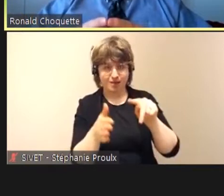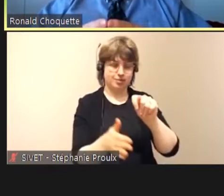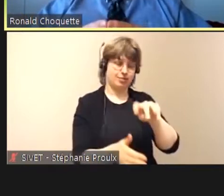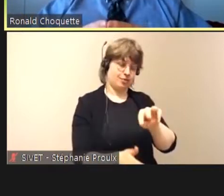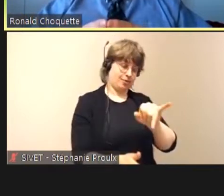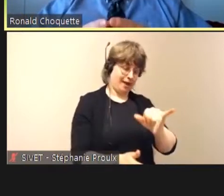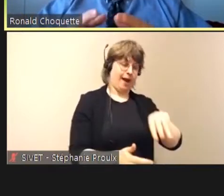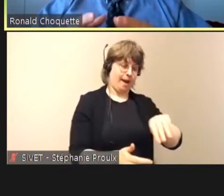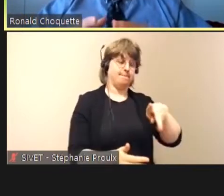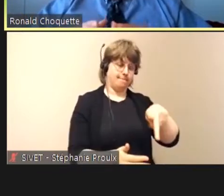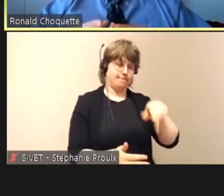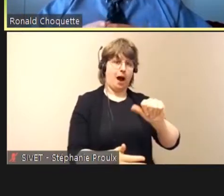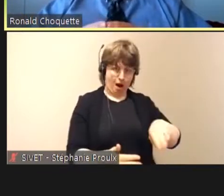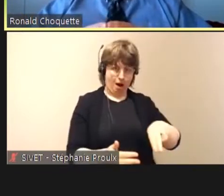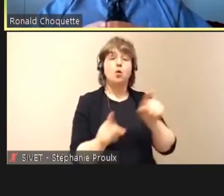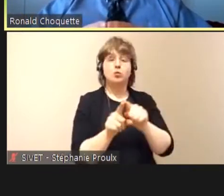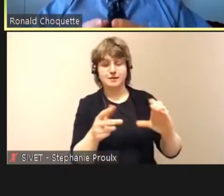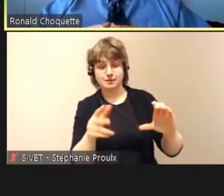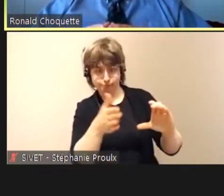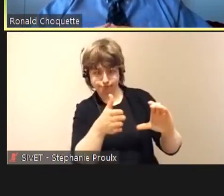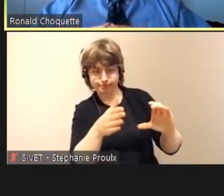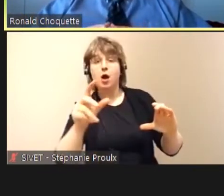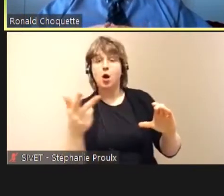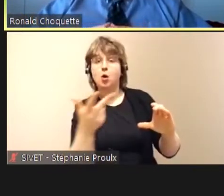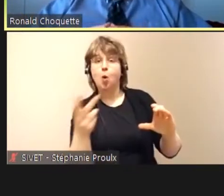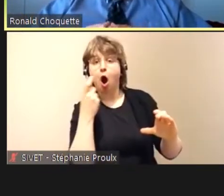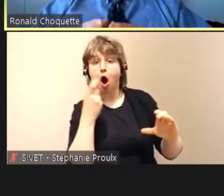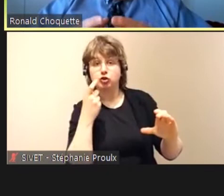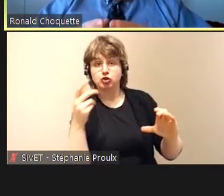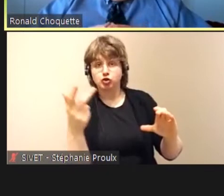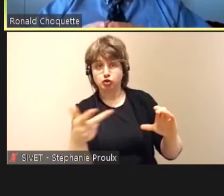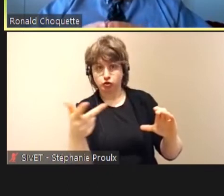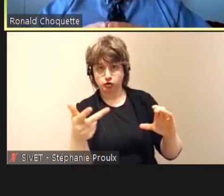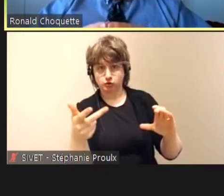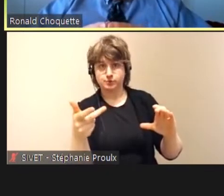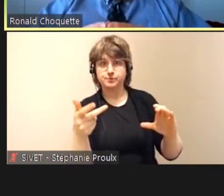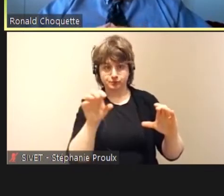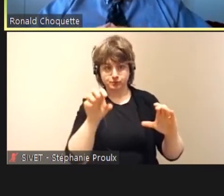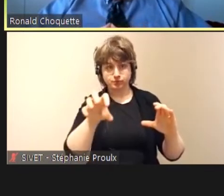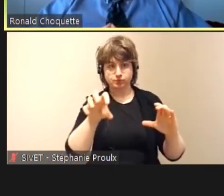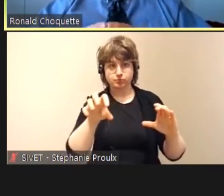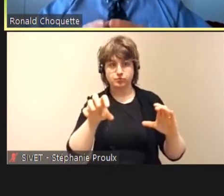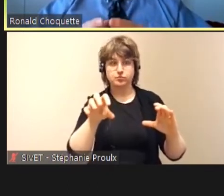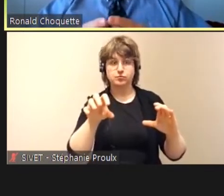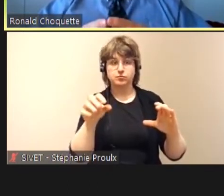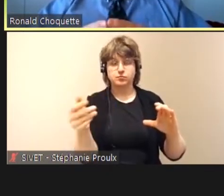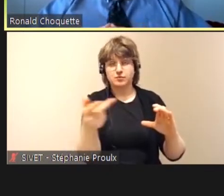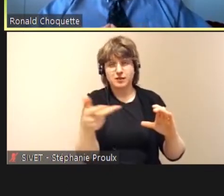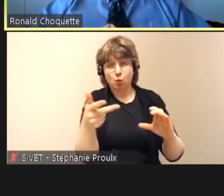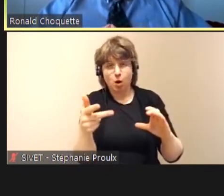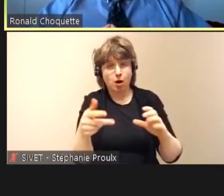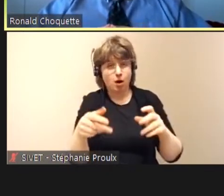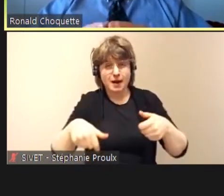3 petits os ou osselets, qui sont les plus petits osselets, trois plus petits os